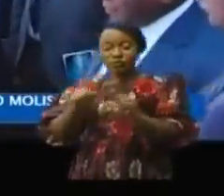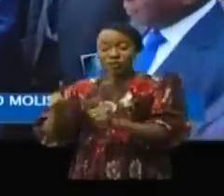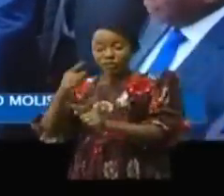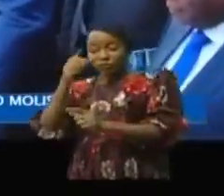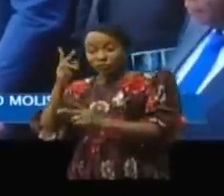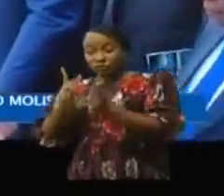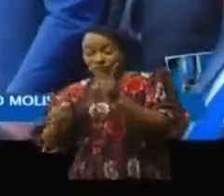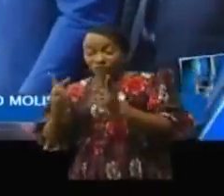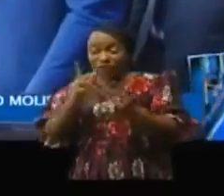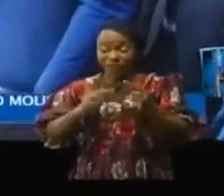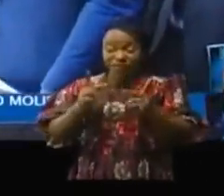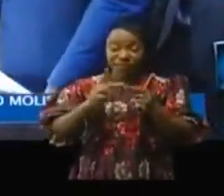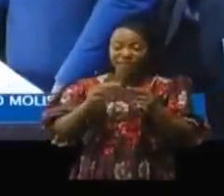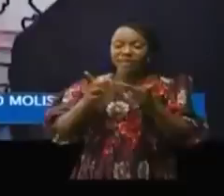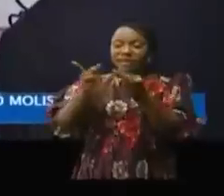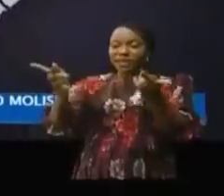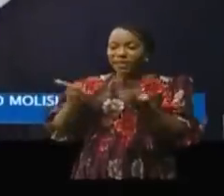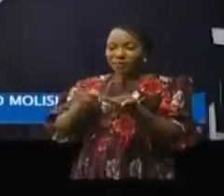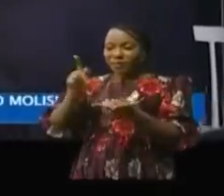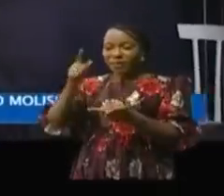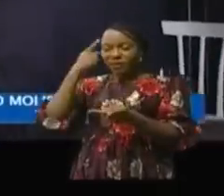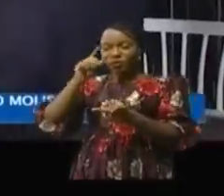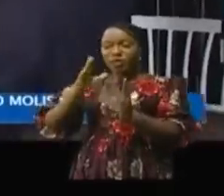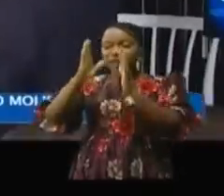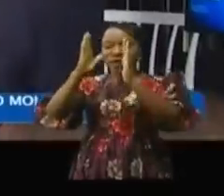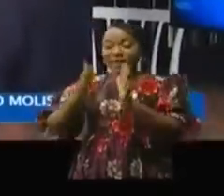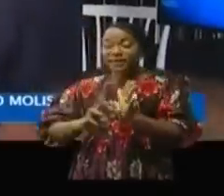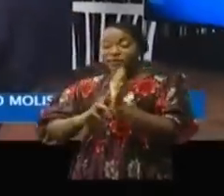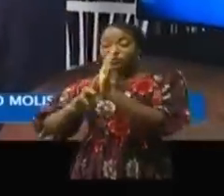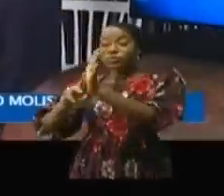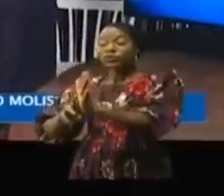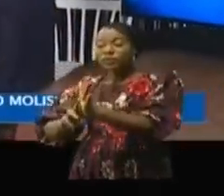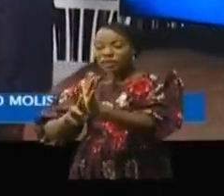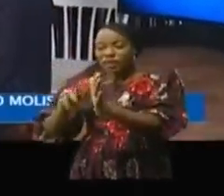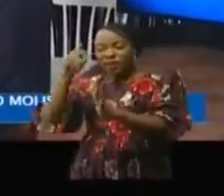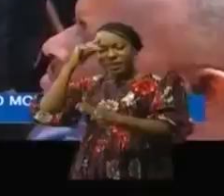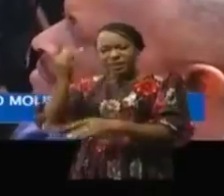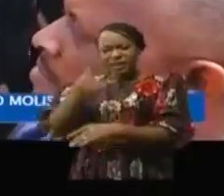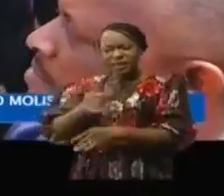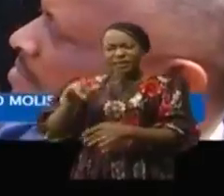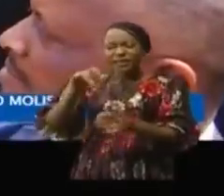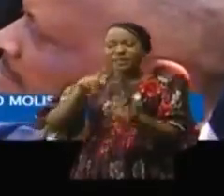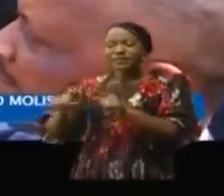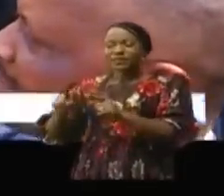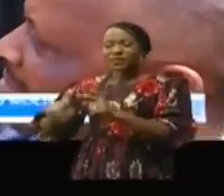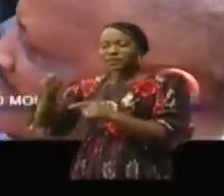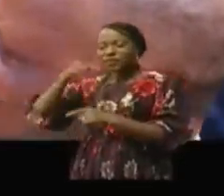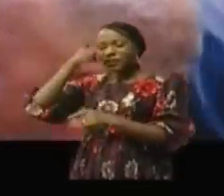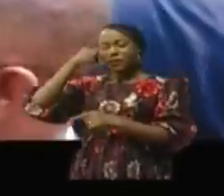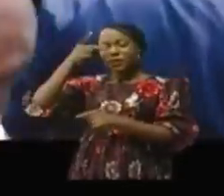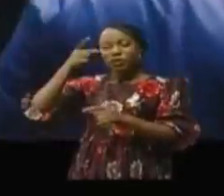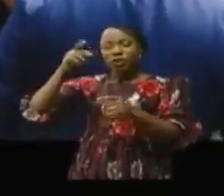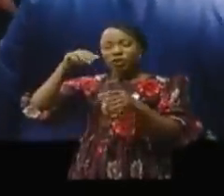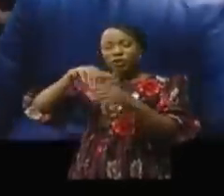visite des stands où sont exposées les maquettes des différents blocs pétroliers de la